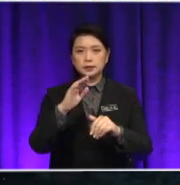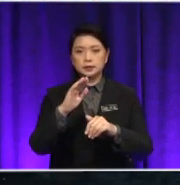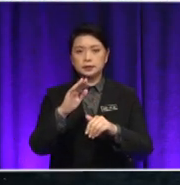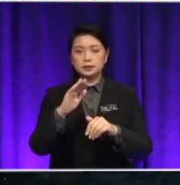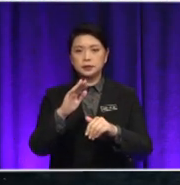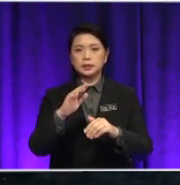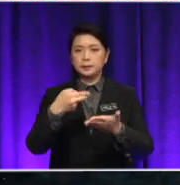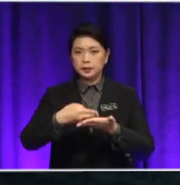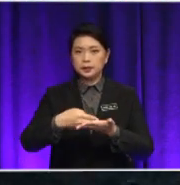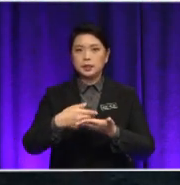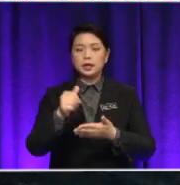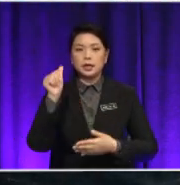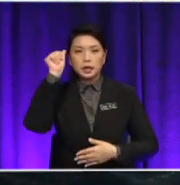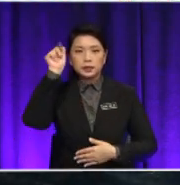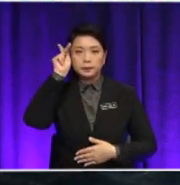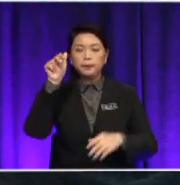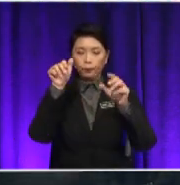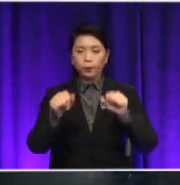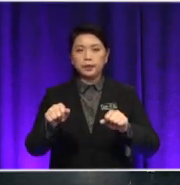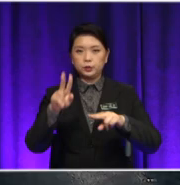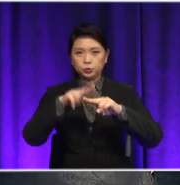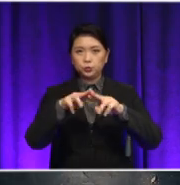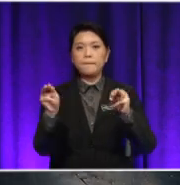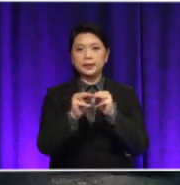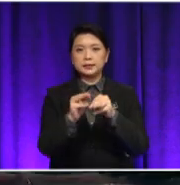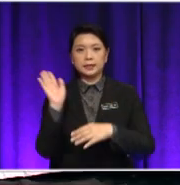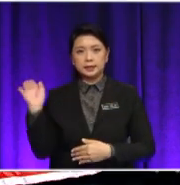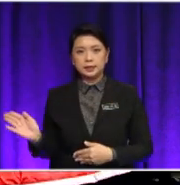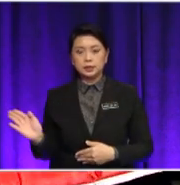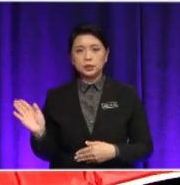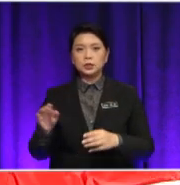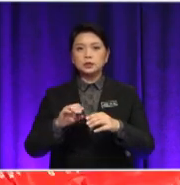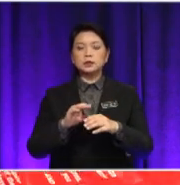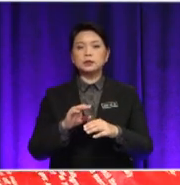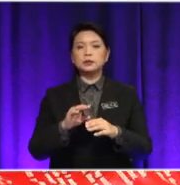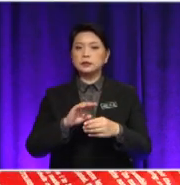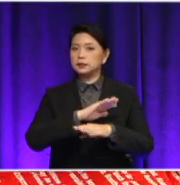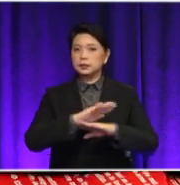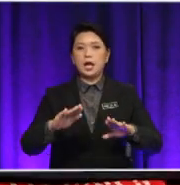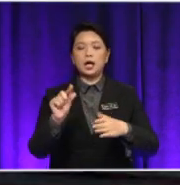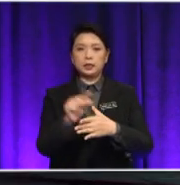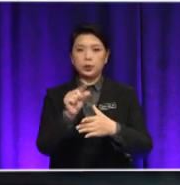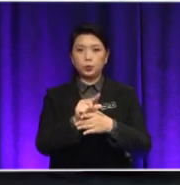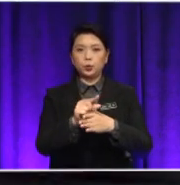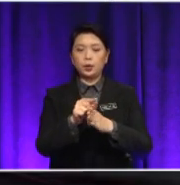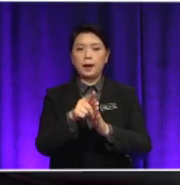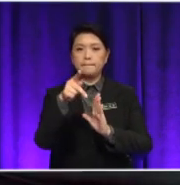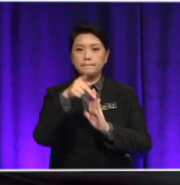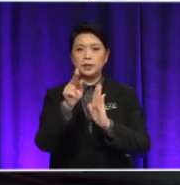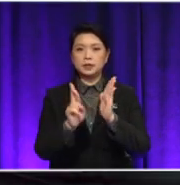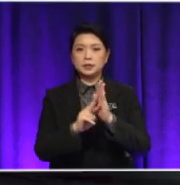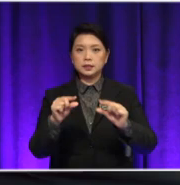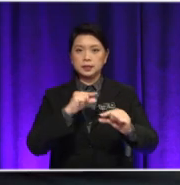dia tidak selesa, Akmal boleh keadaan seperti ini. Yang penting dia tidak mengganggu pergerakan kaki ini. Okey. Boleh ya semua murid? Okey. Okey,